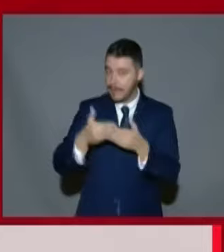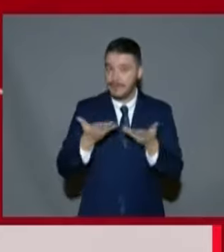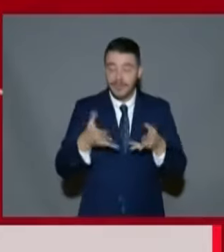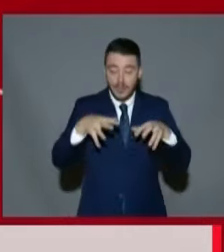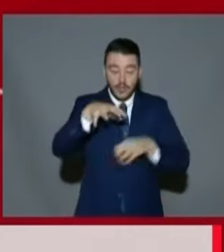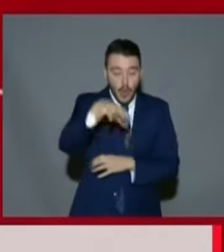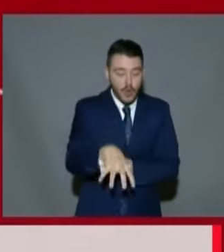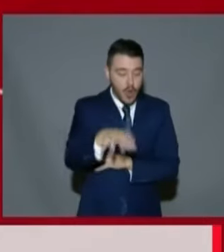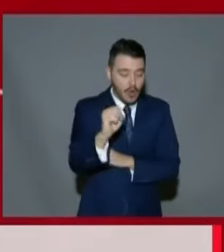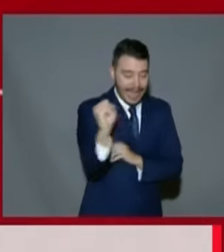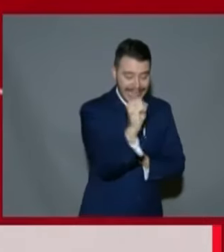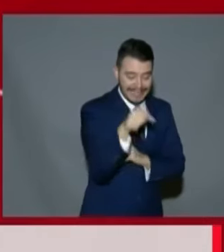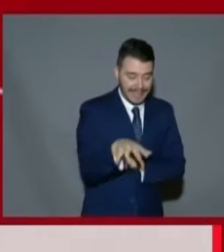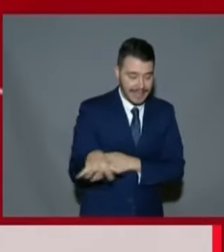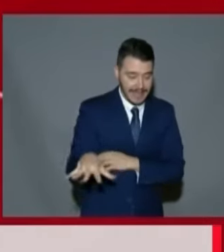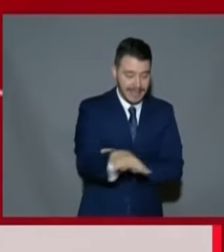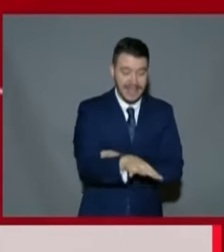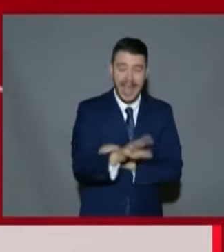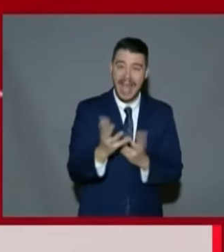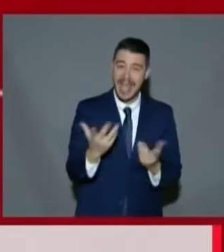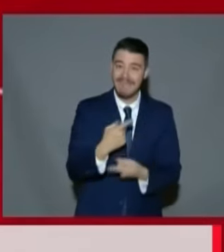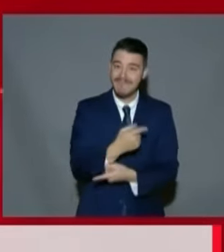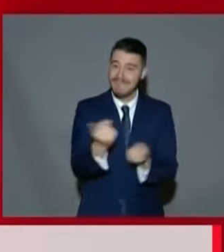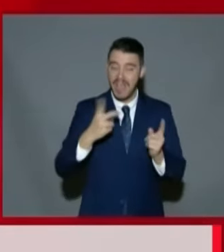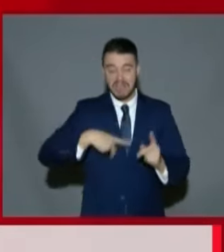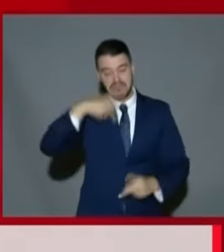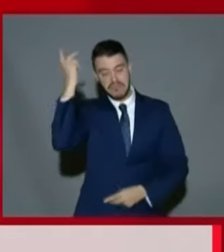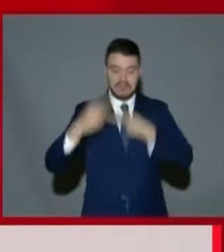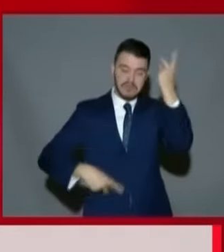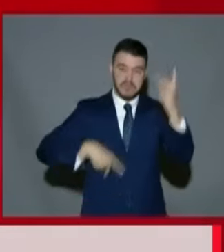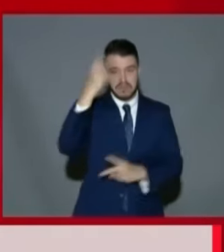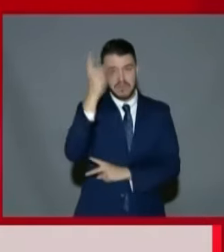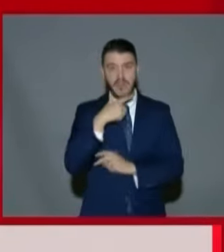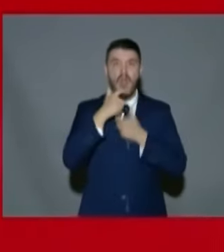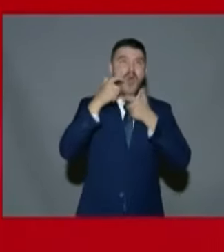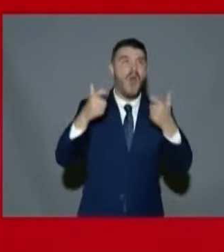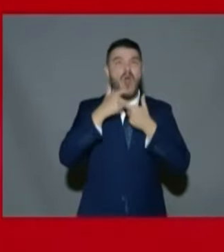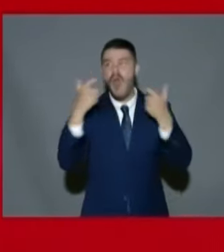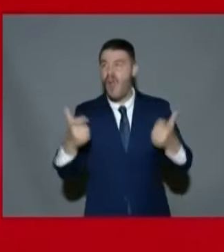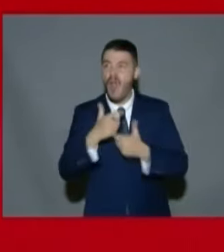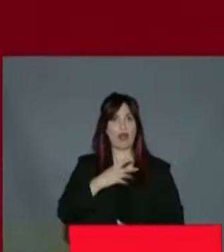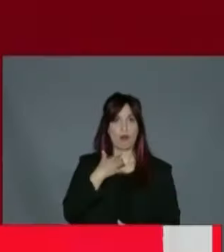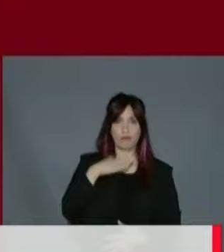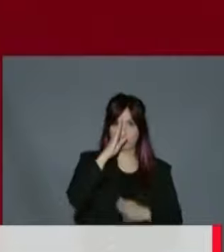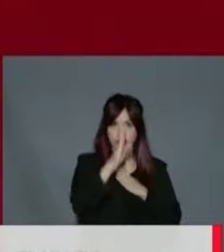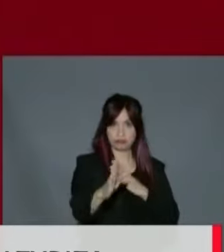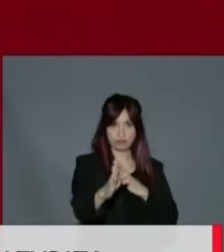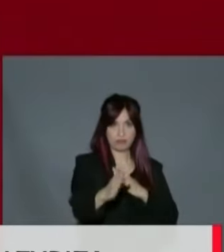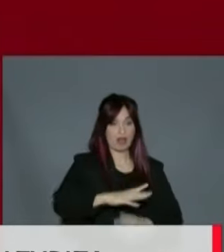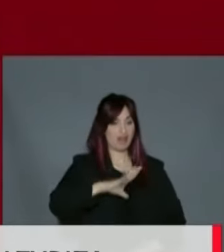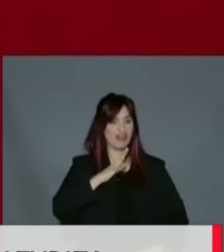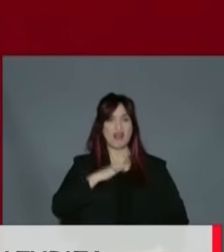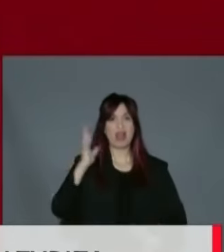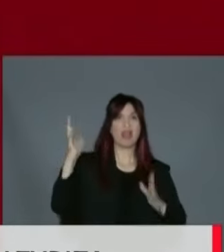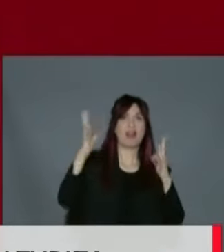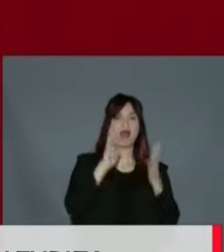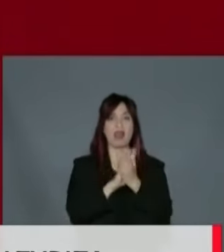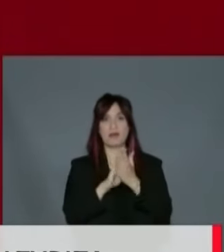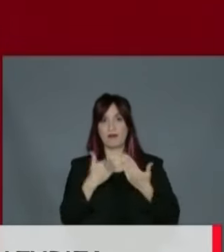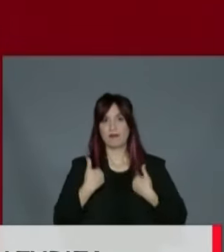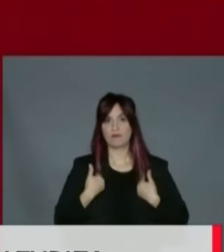μας ο μη σεβασμός στην αντίθετη άποψη, ακόμα και αν διαφωνούμε. Είδαμε σε αυτό το